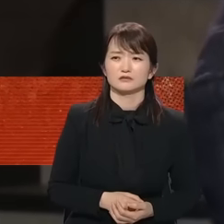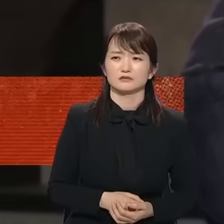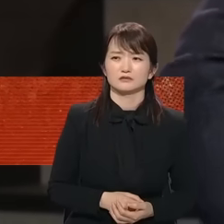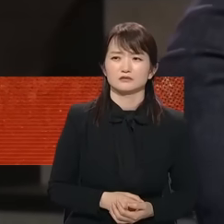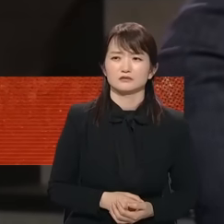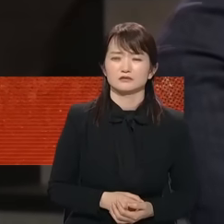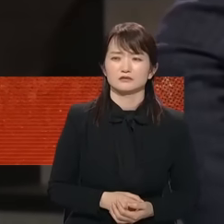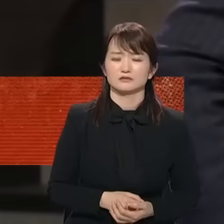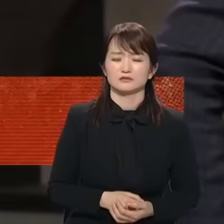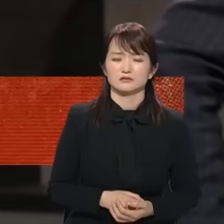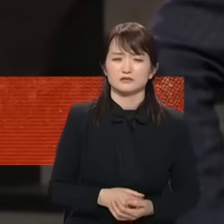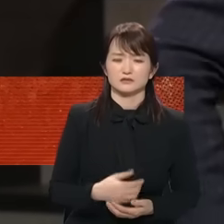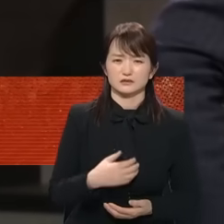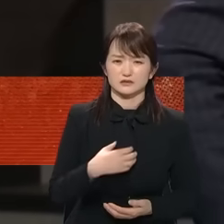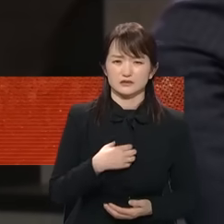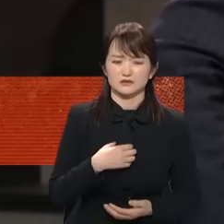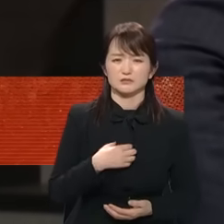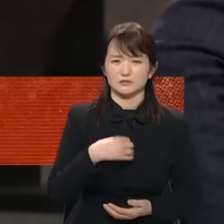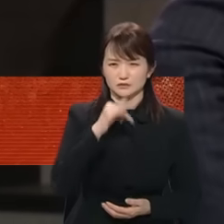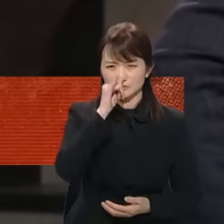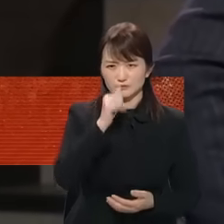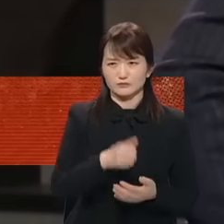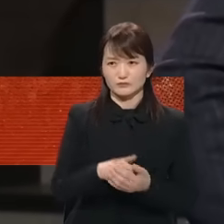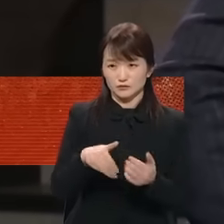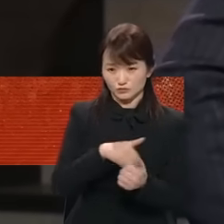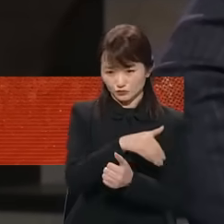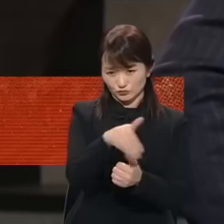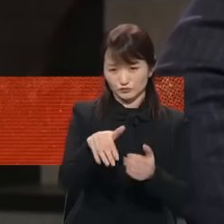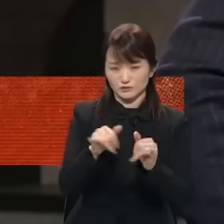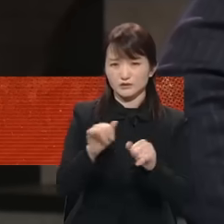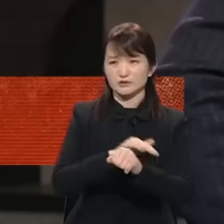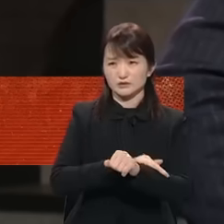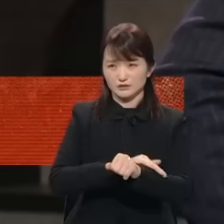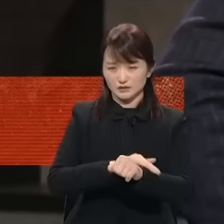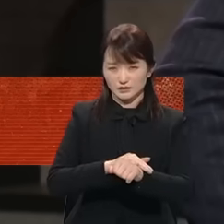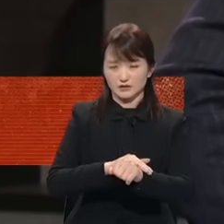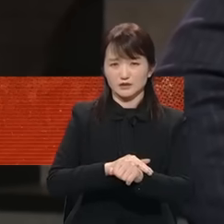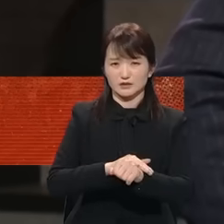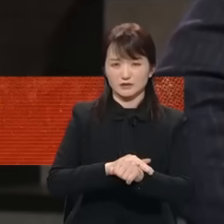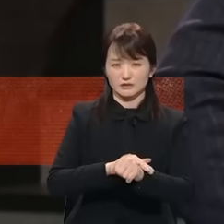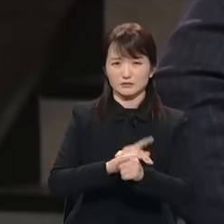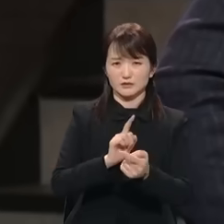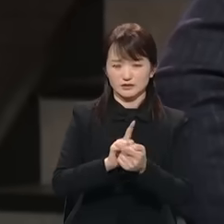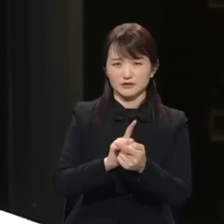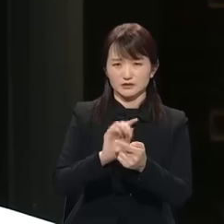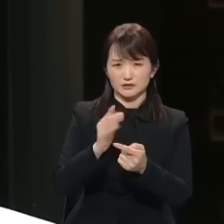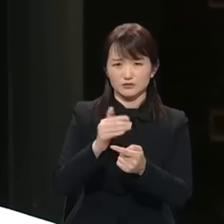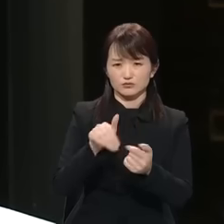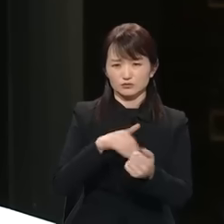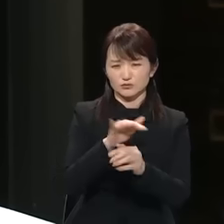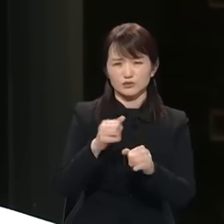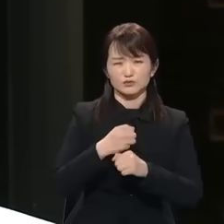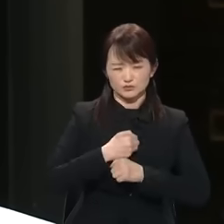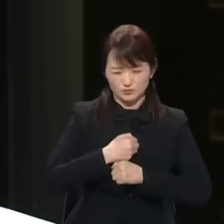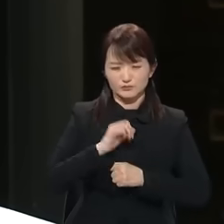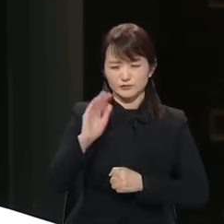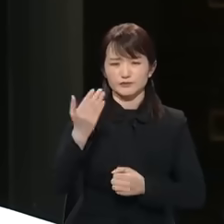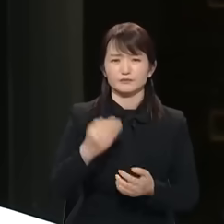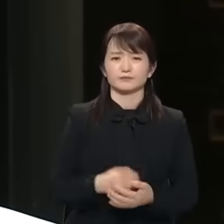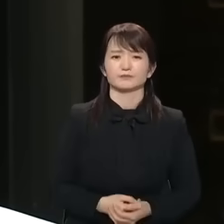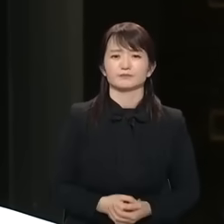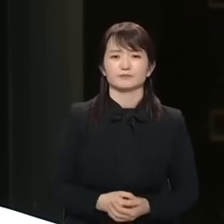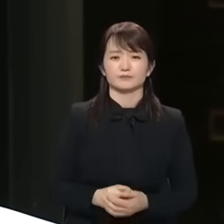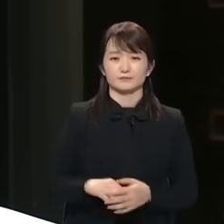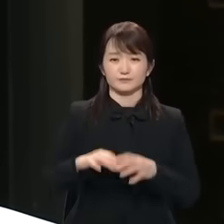불기에 객이 될 수밖에 없는 그런 상황이니까 주위 사람들 정말 조심하셔야 됩니다 알겠습니다 사건 연구소 이렇게